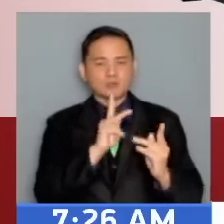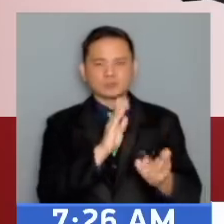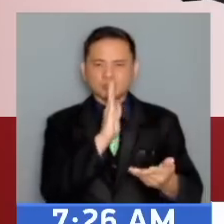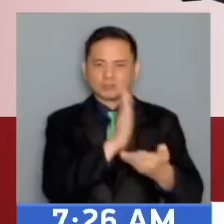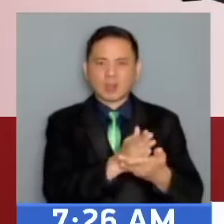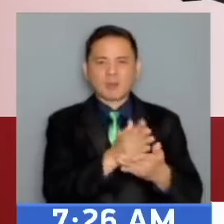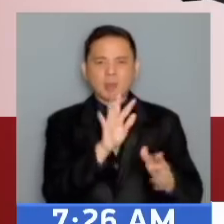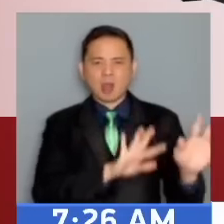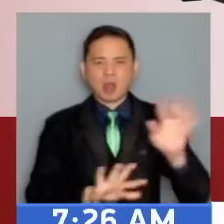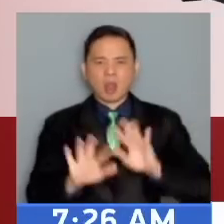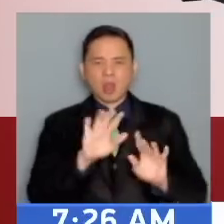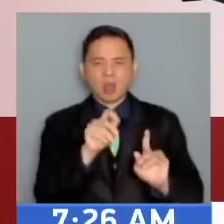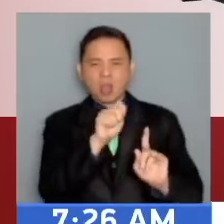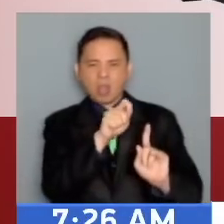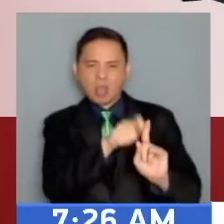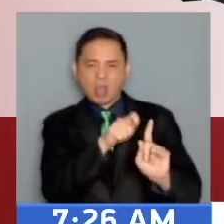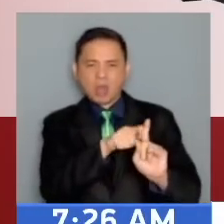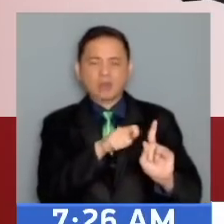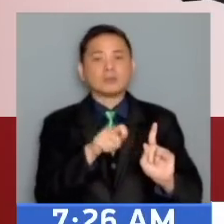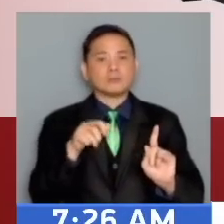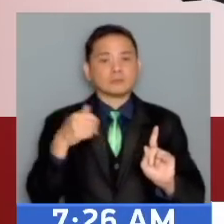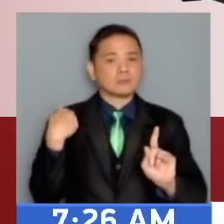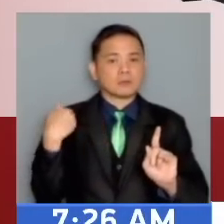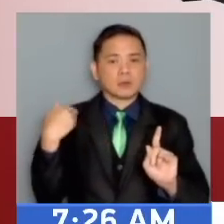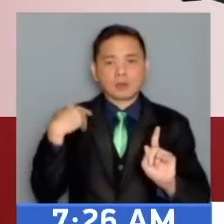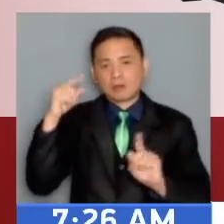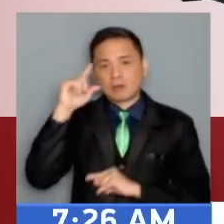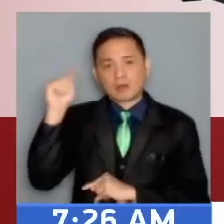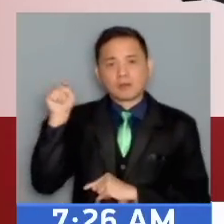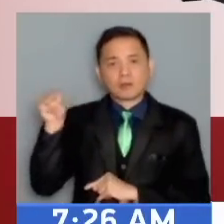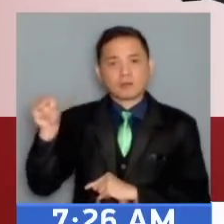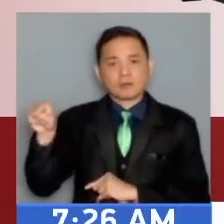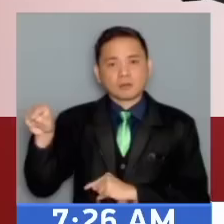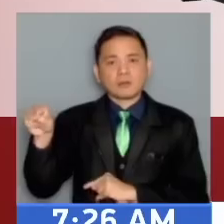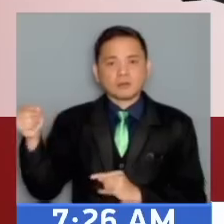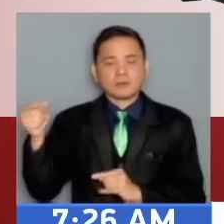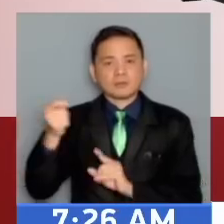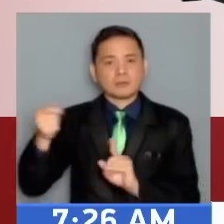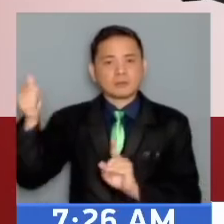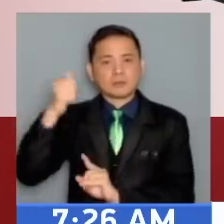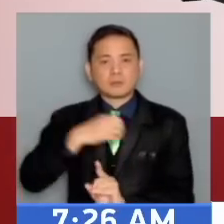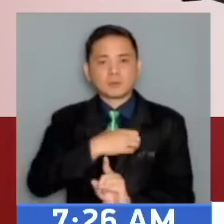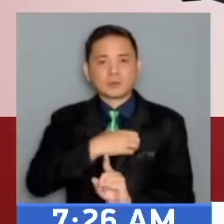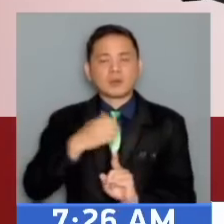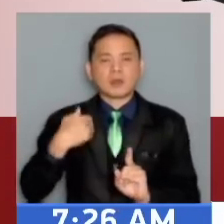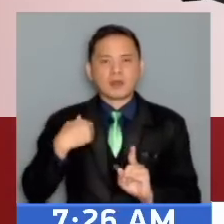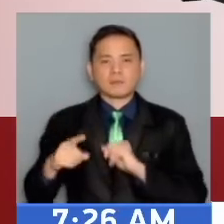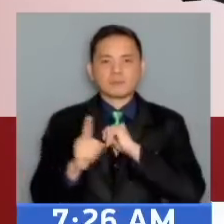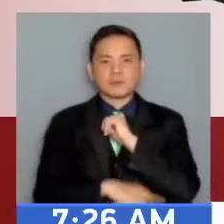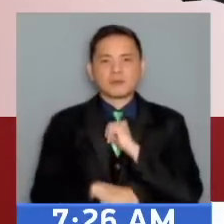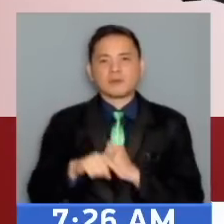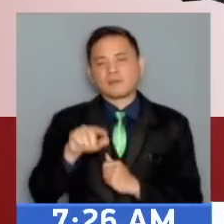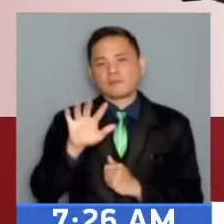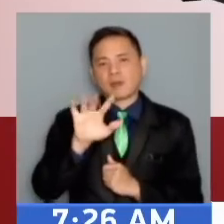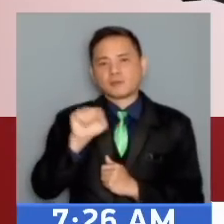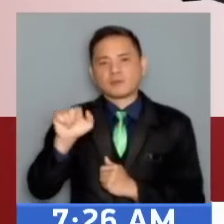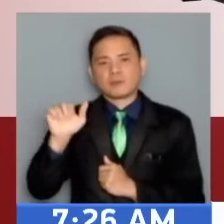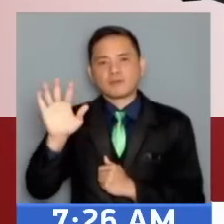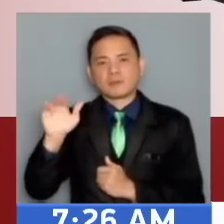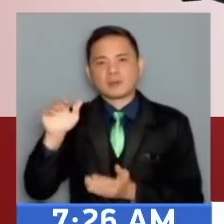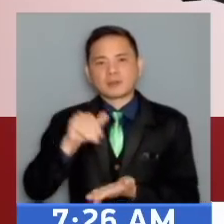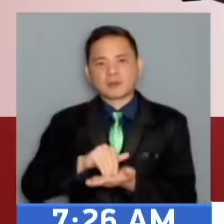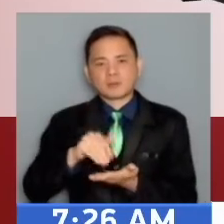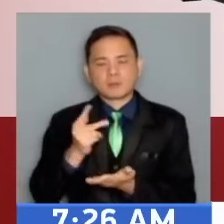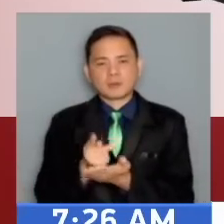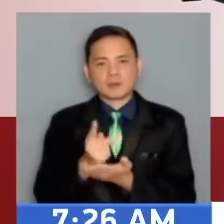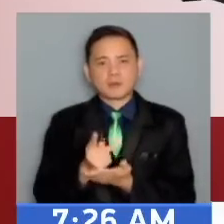na-report sa mga otoridad, may multa pa rin na 5,000 hanggang 15,000 pesos. Sa second offense, pwede nang masuspindi ang sasakyan ng 3